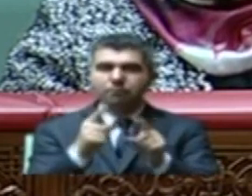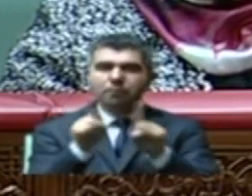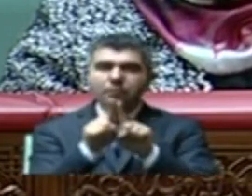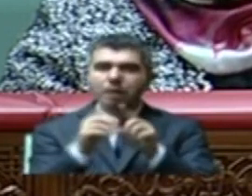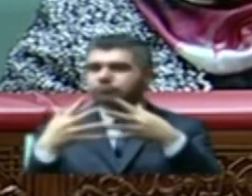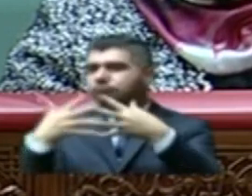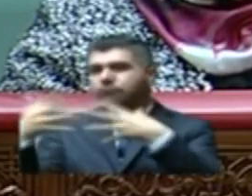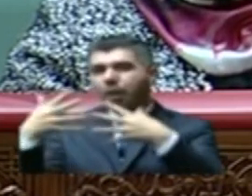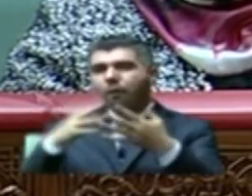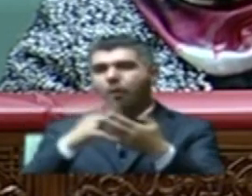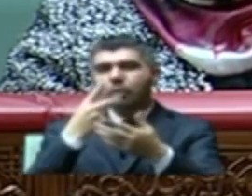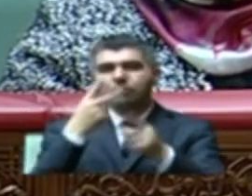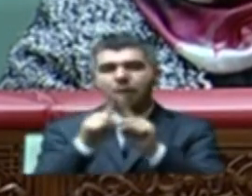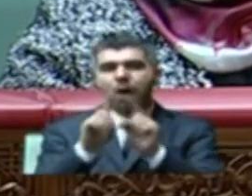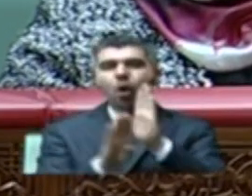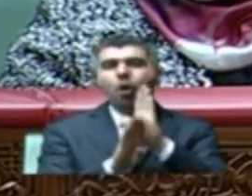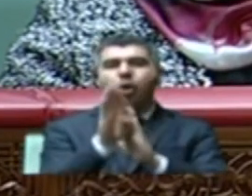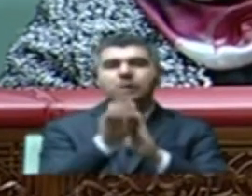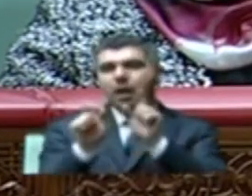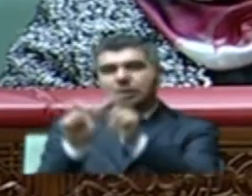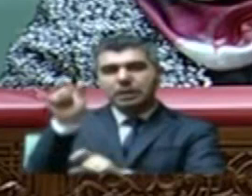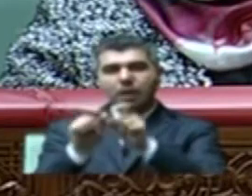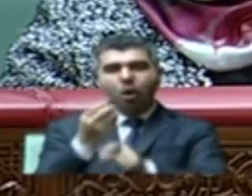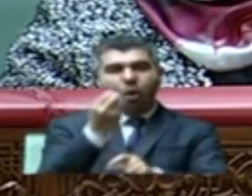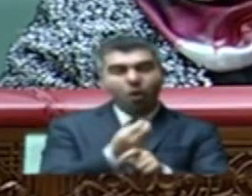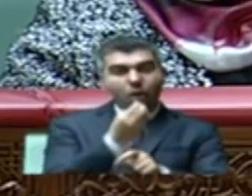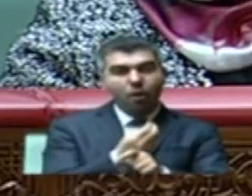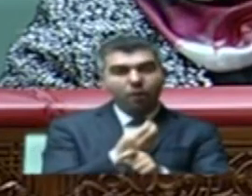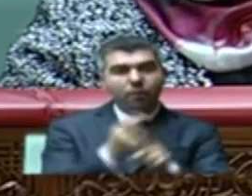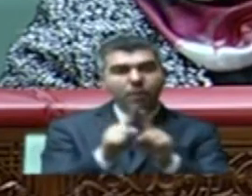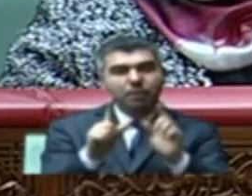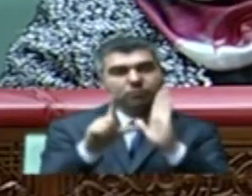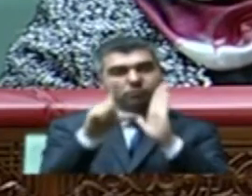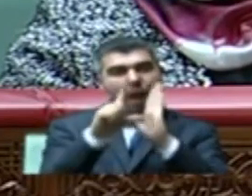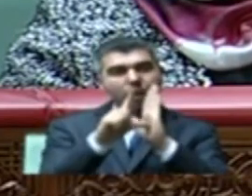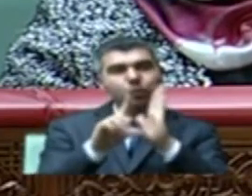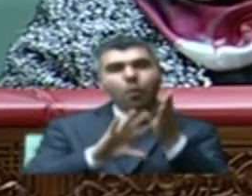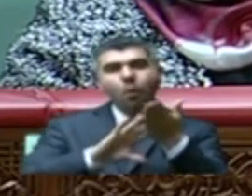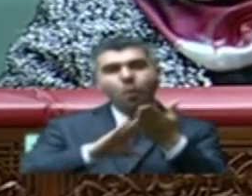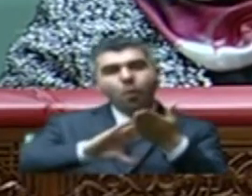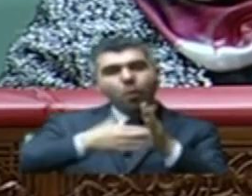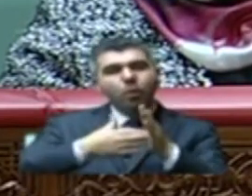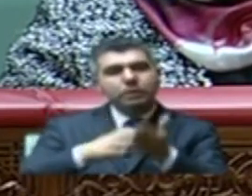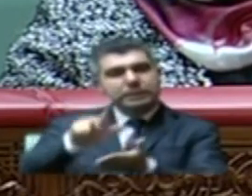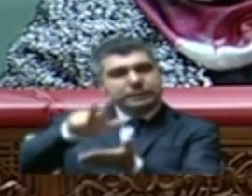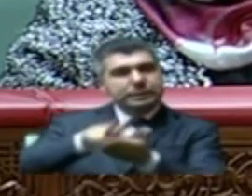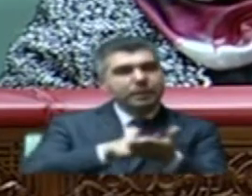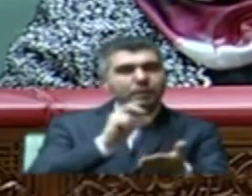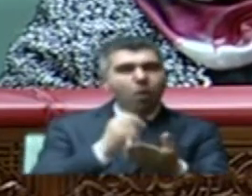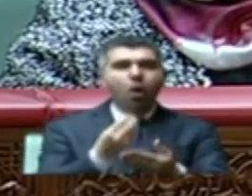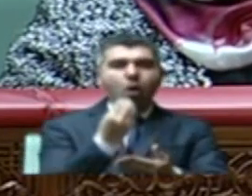من مظاهر خرق حقوق الطفل بما يتناقض وما يقره الدستور المغربي ومدونة الأسرة بشأن